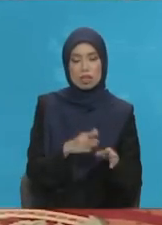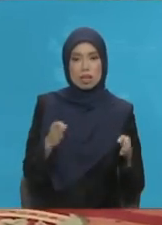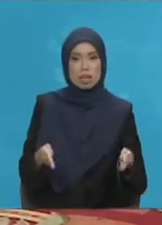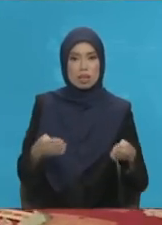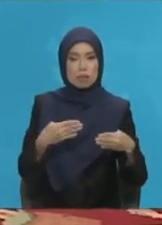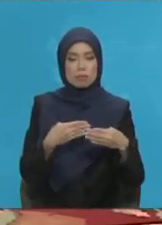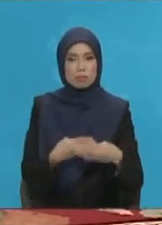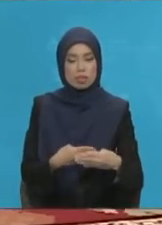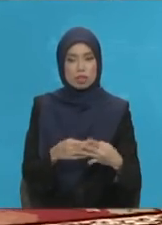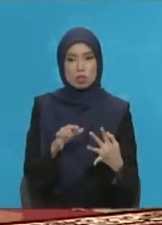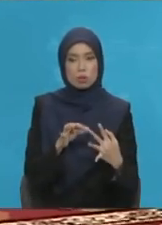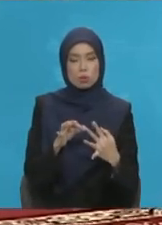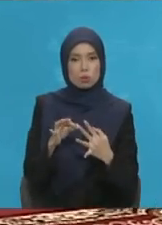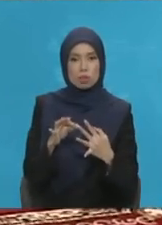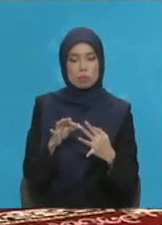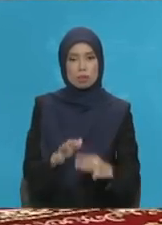kediaman utama